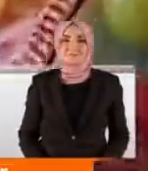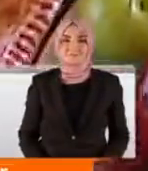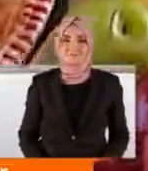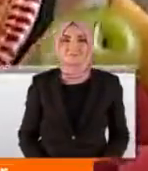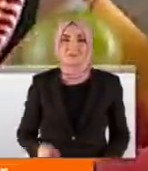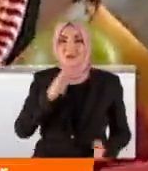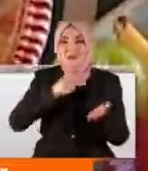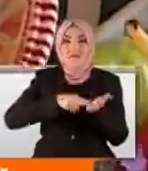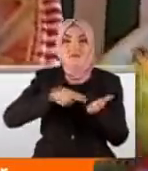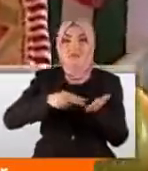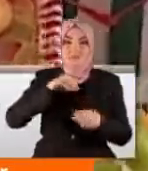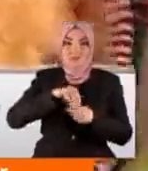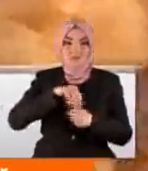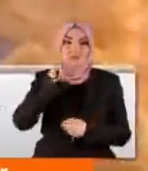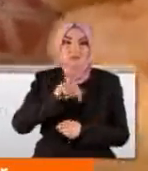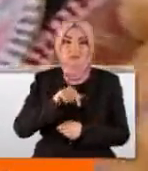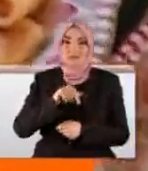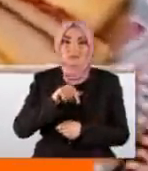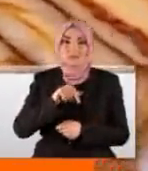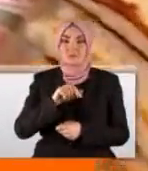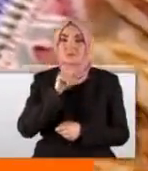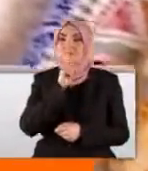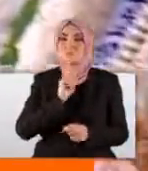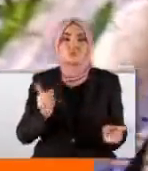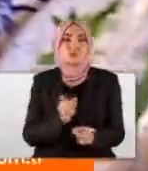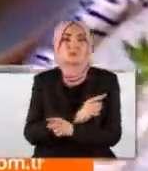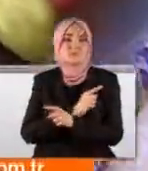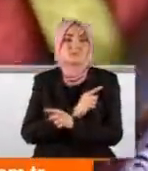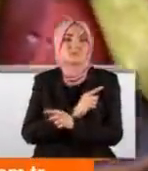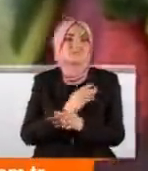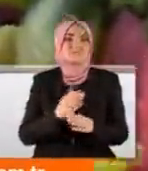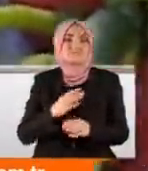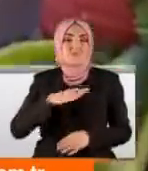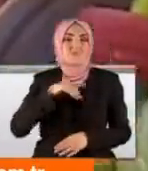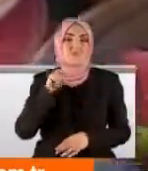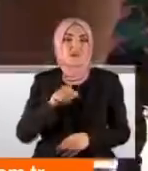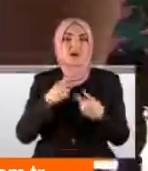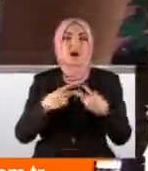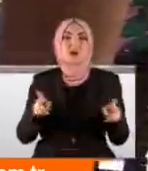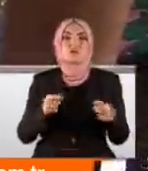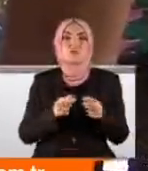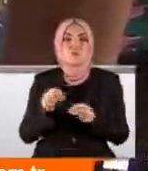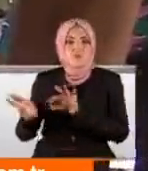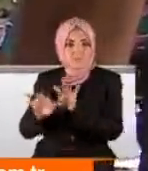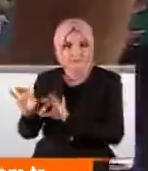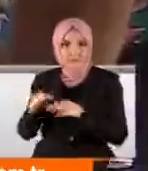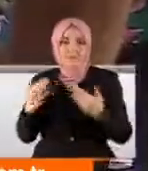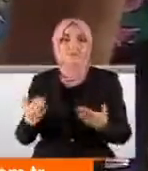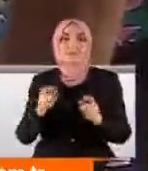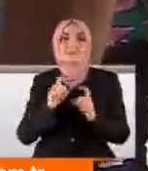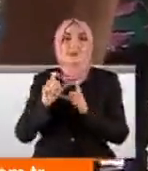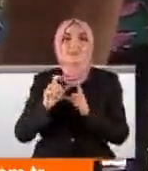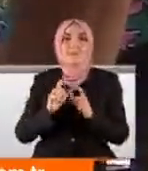Kahvaltıda 100 çeşide yakın ürünümüz var. Açık büfe ile serpme büfemiz eşdeğerdir. Serpme kahvaltıya